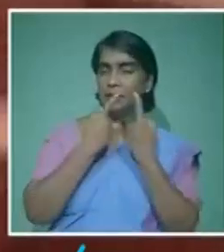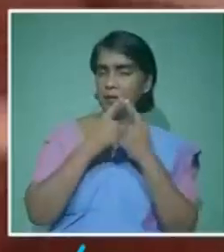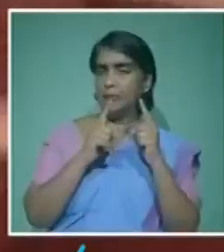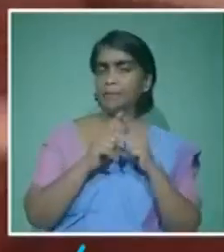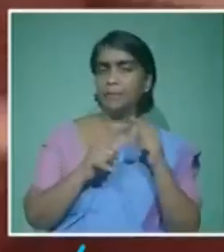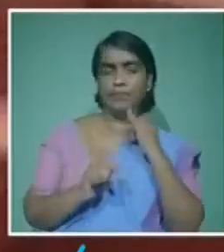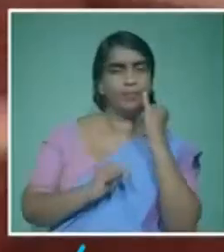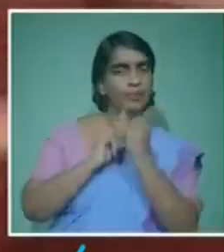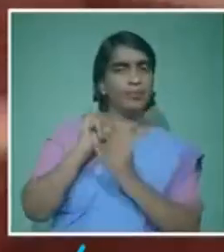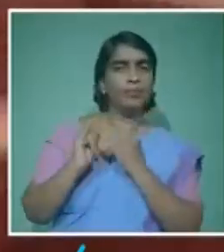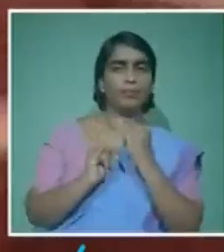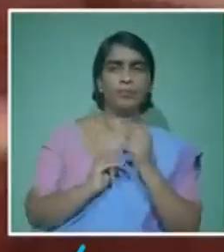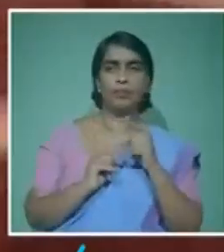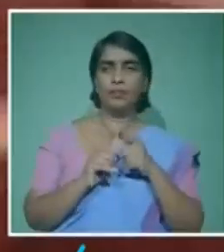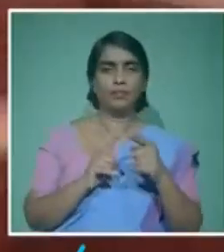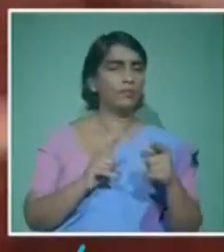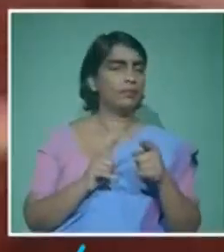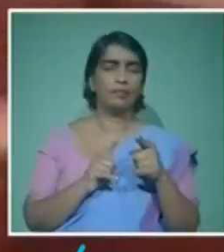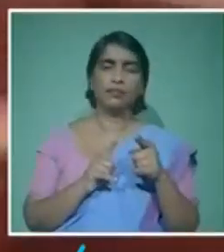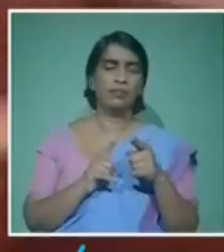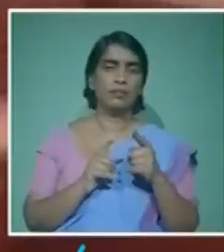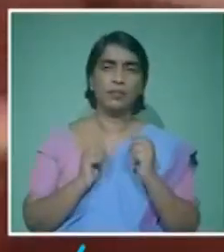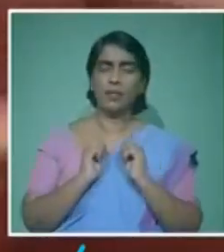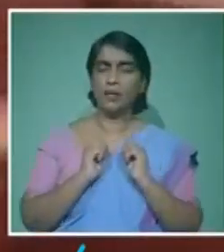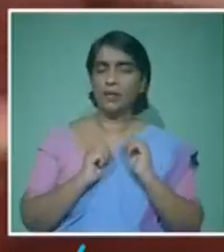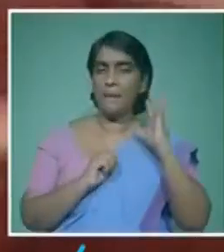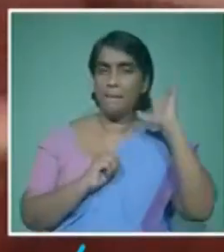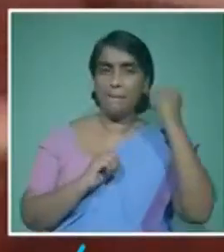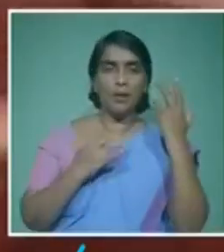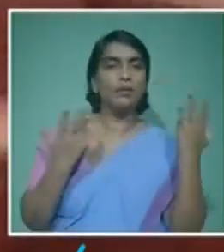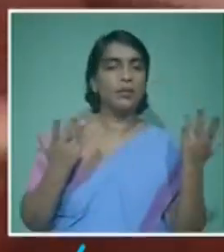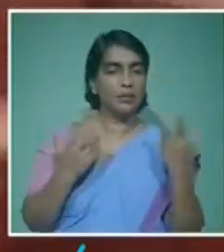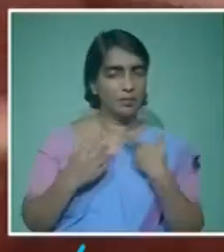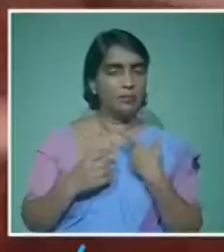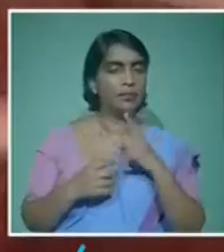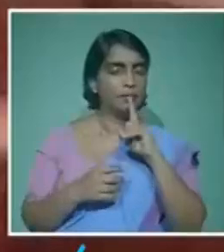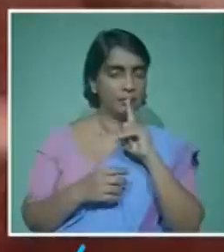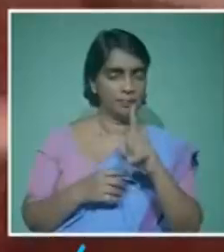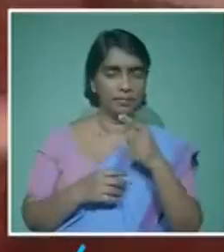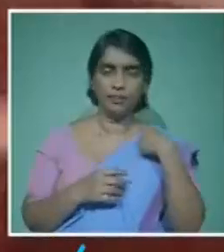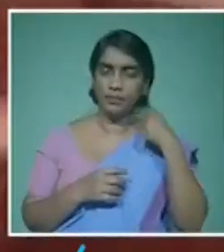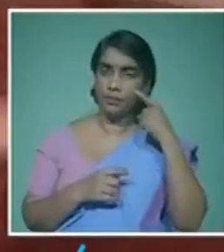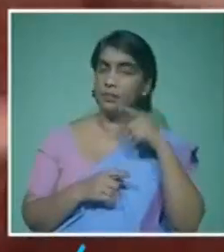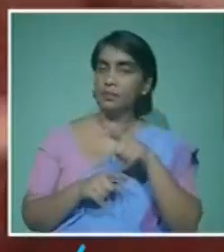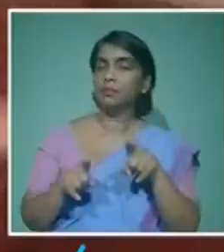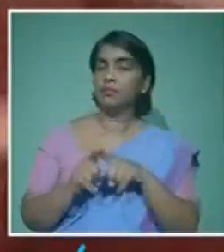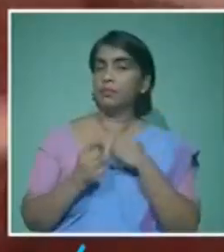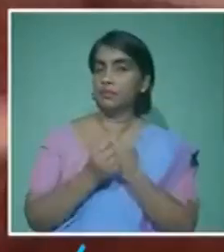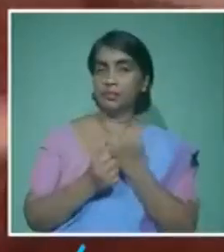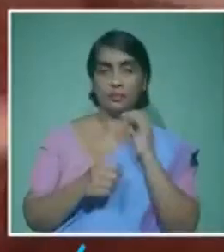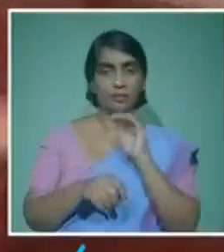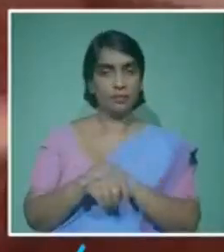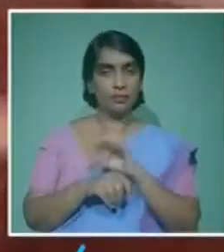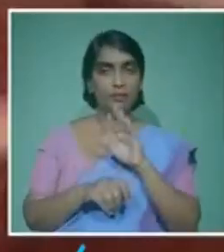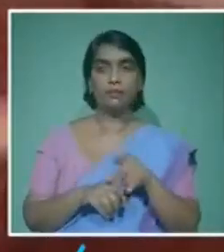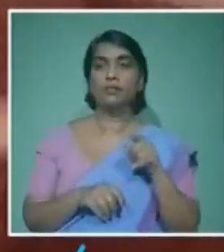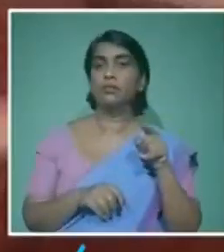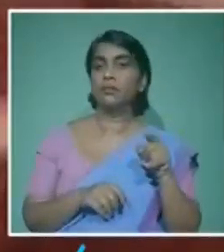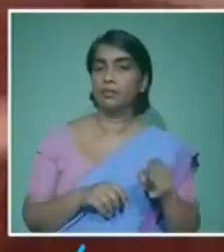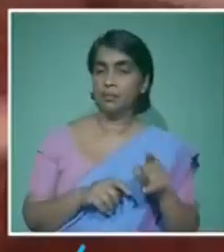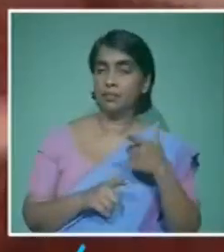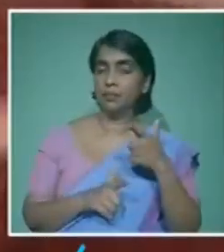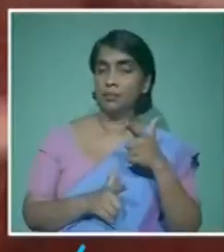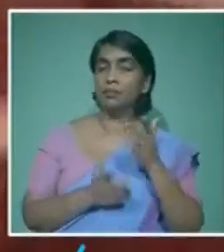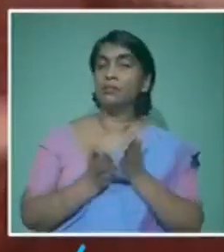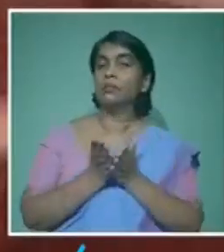கொண்டிருப்பதால் எந்த பயனும் கிட்டப்போவதில்லை. எனவே கைது செய்யப்பட்டிருந்த பழுதடைந்த இயந்திர 70 மடி வலை